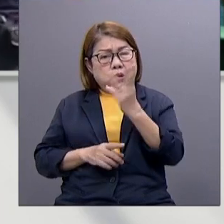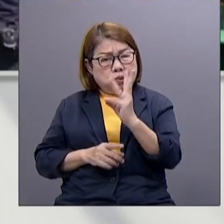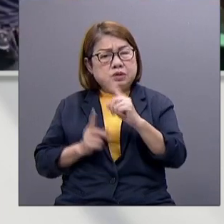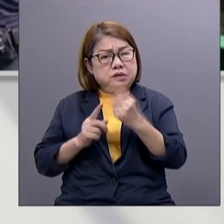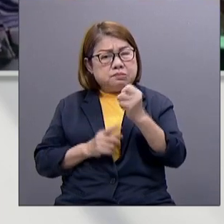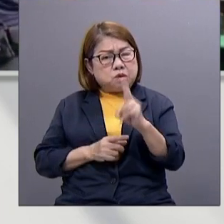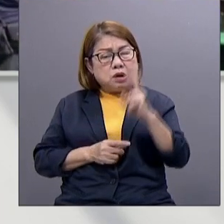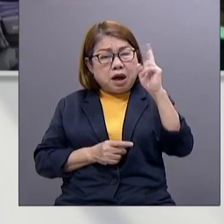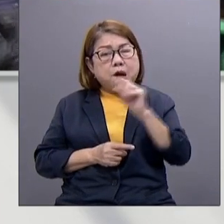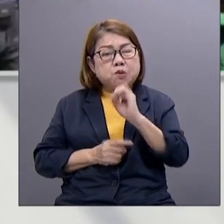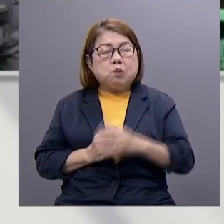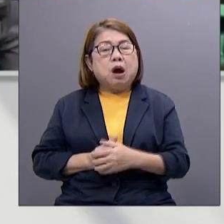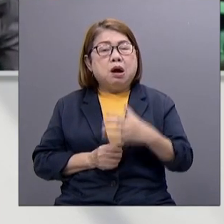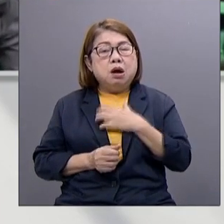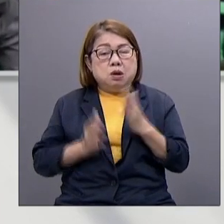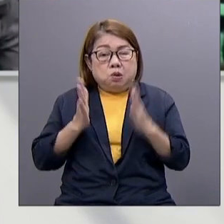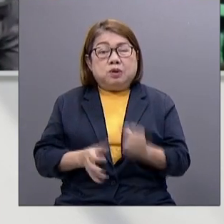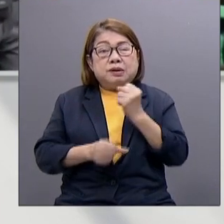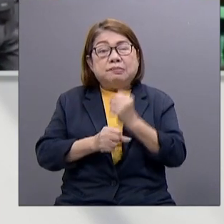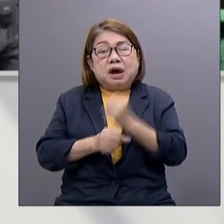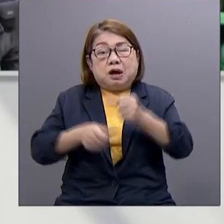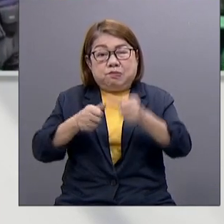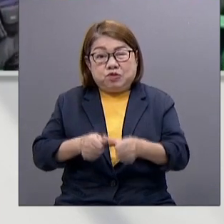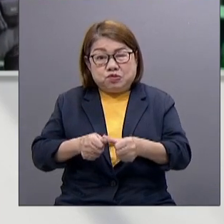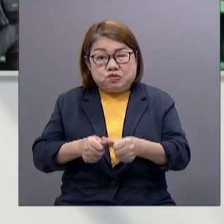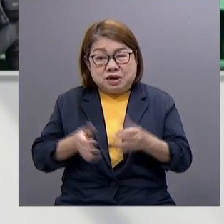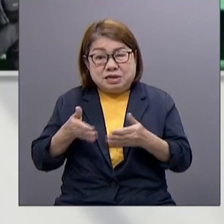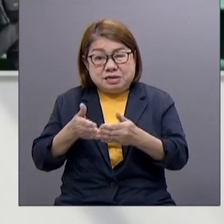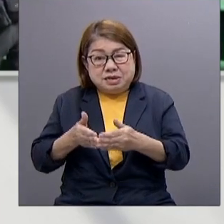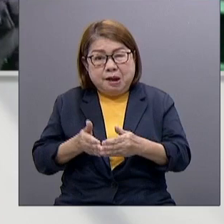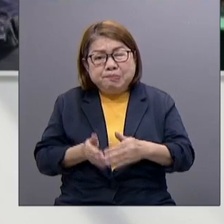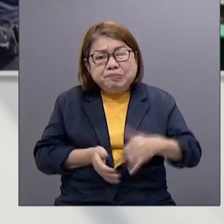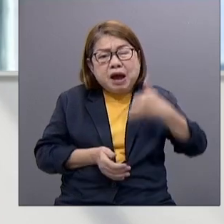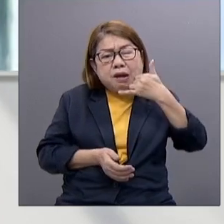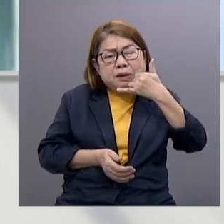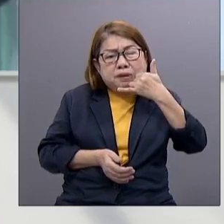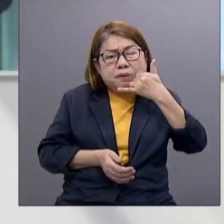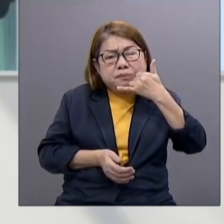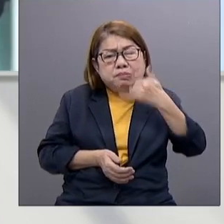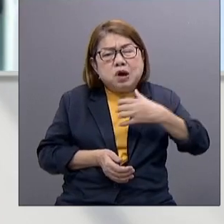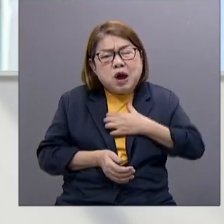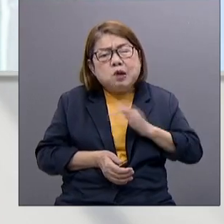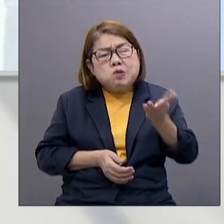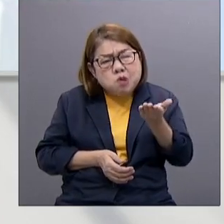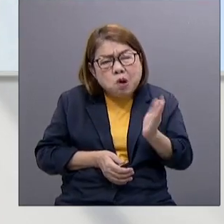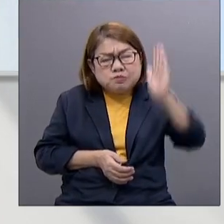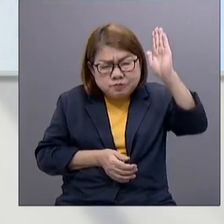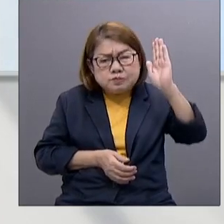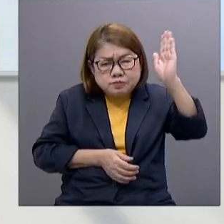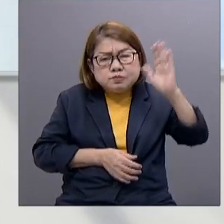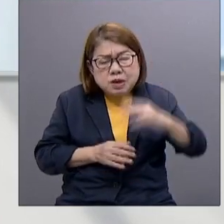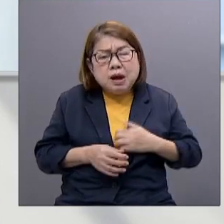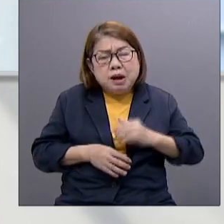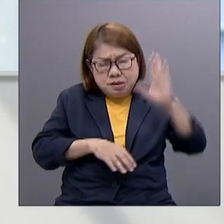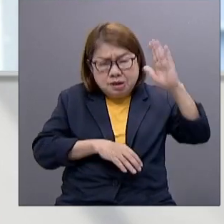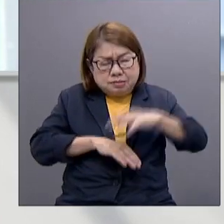มีความพยายามจากลูกเรือที่จะติดต่อขอมอบตัวถ้าไม่มีระบบการสื่อสารแล้วประสานงานกัน